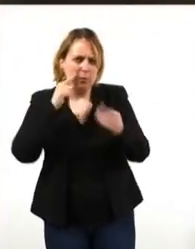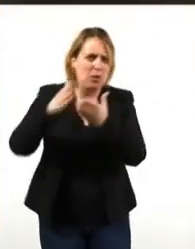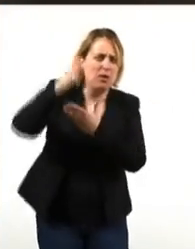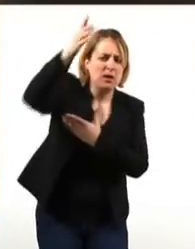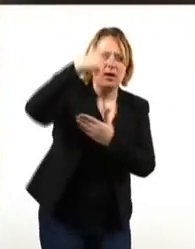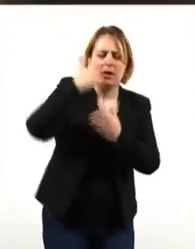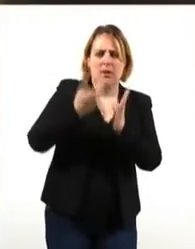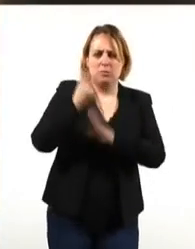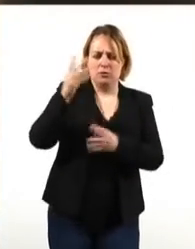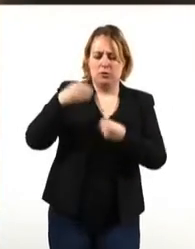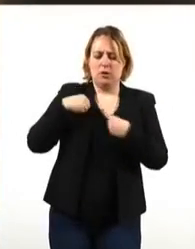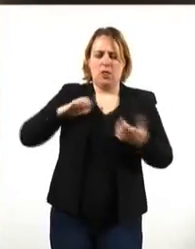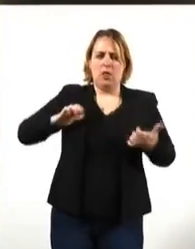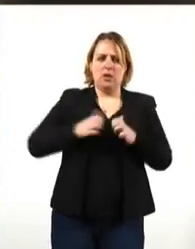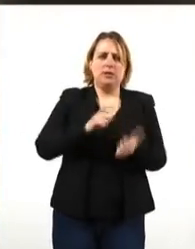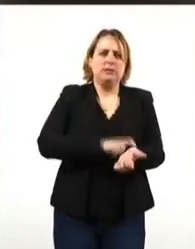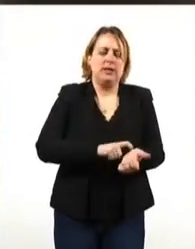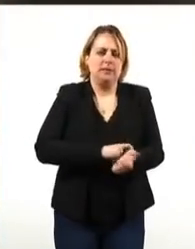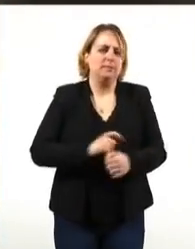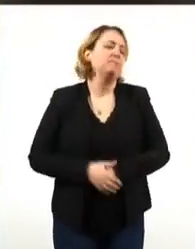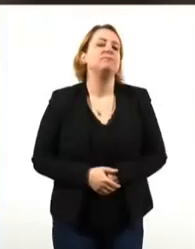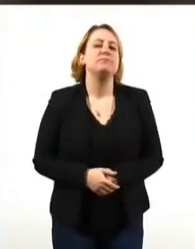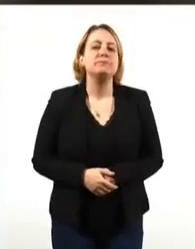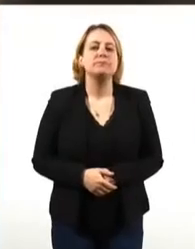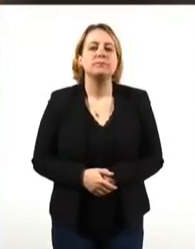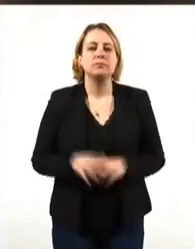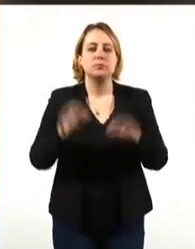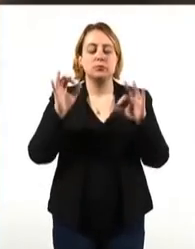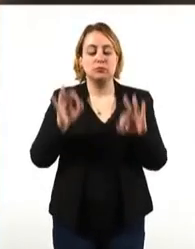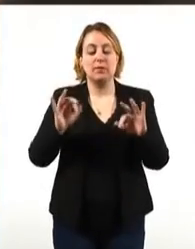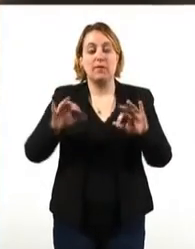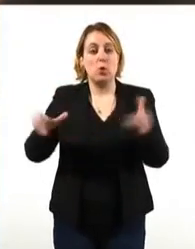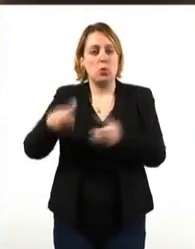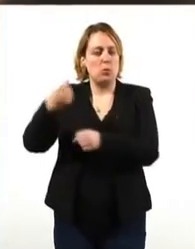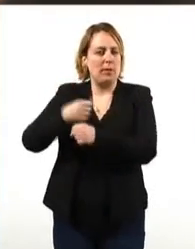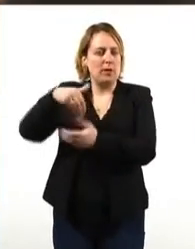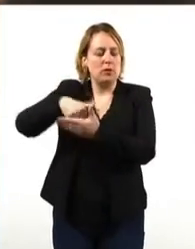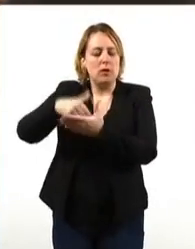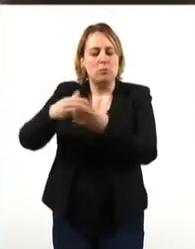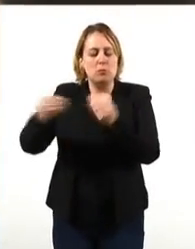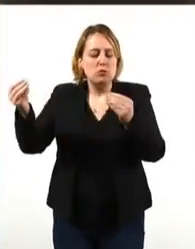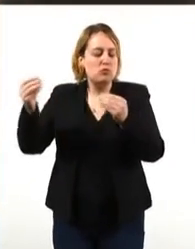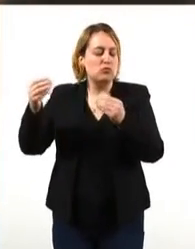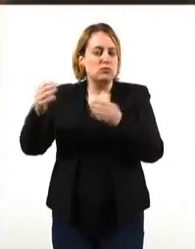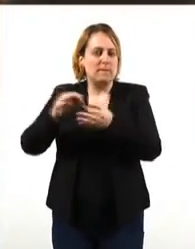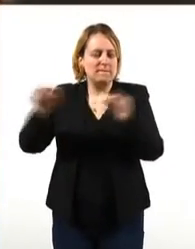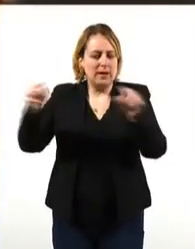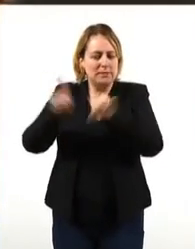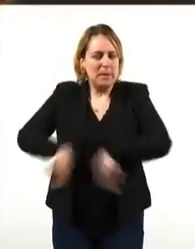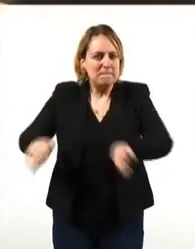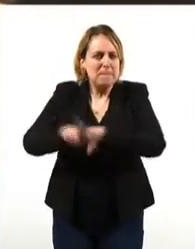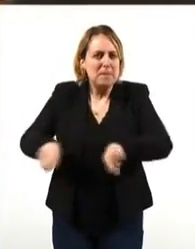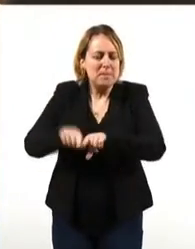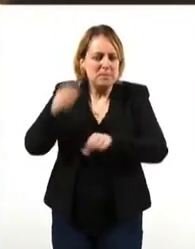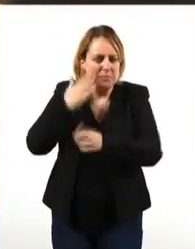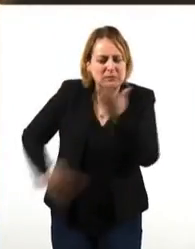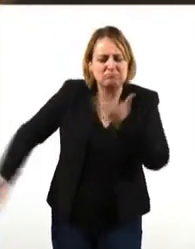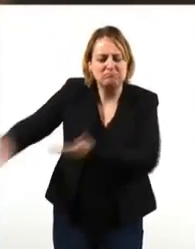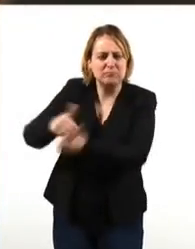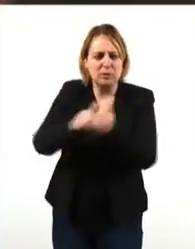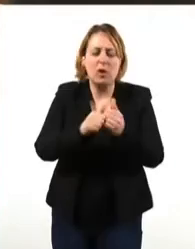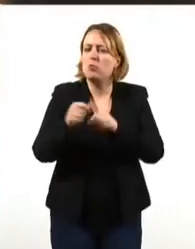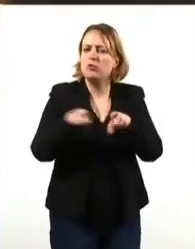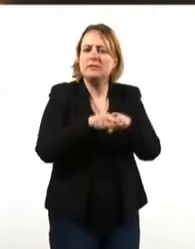Et il y a une phrase qui revient beaucoup, que ce soit sur les réseaux sociaux ou quand on parle entre jeunes, c'est